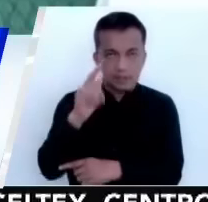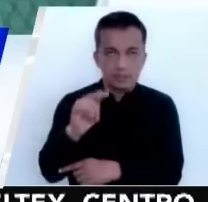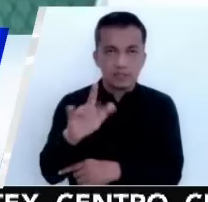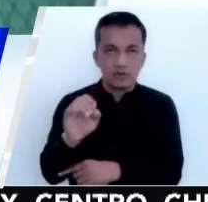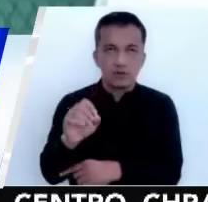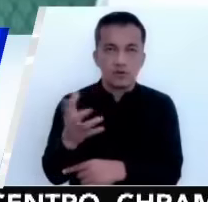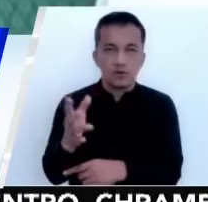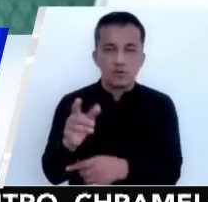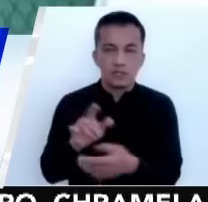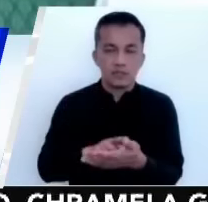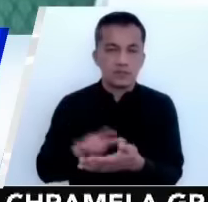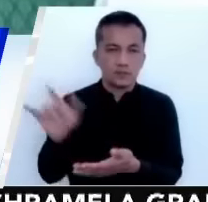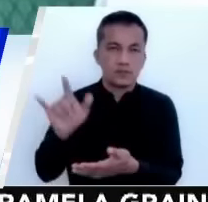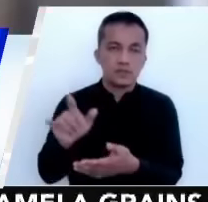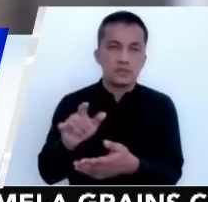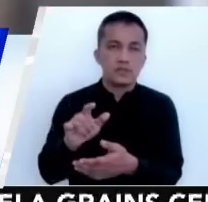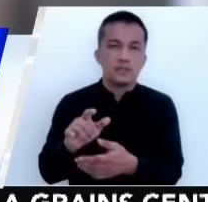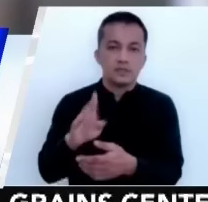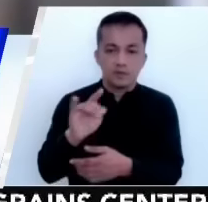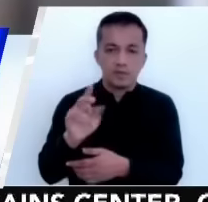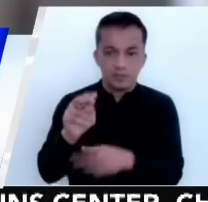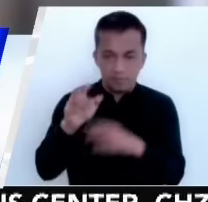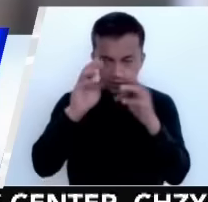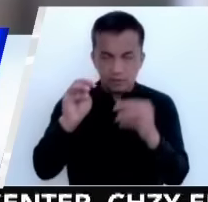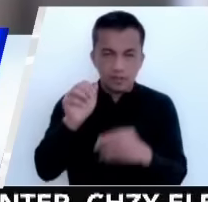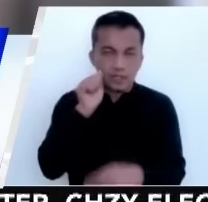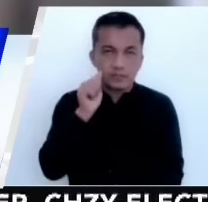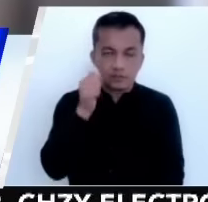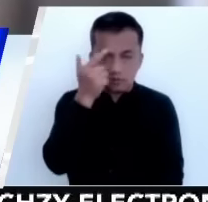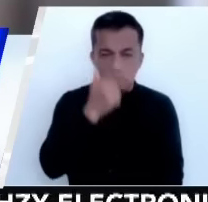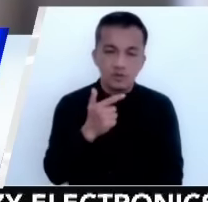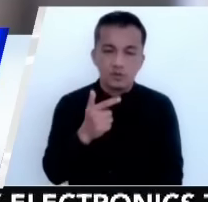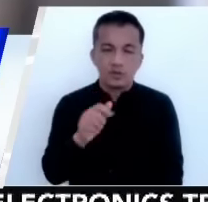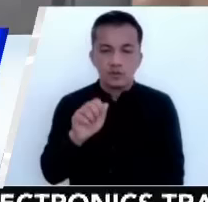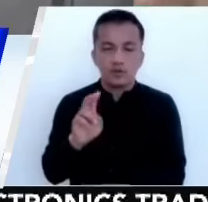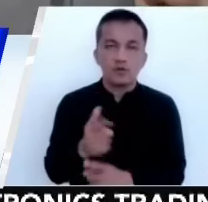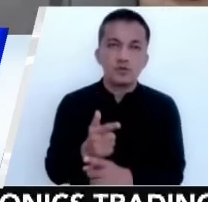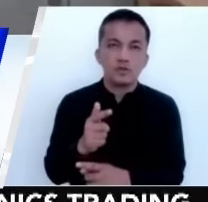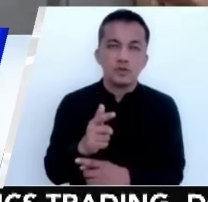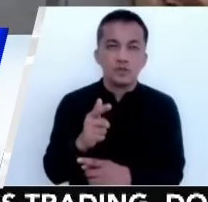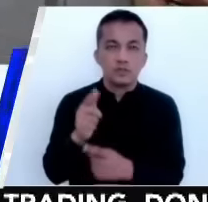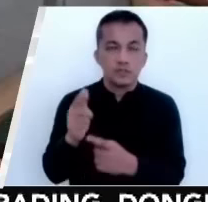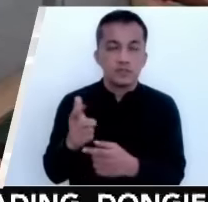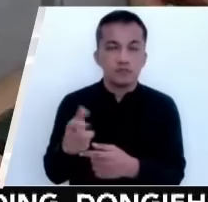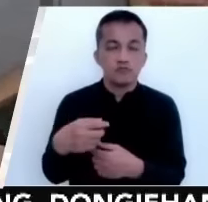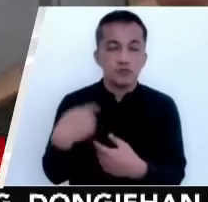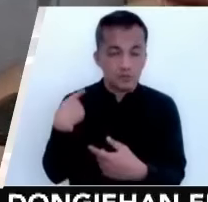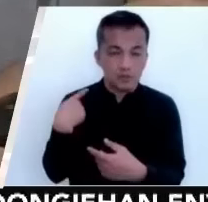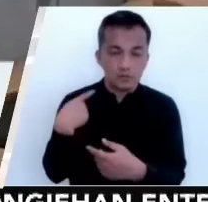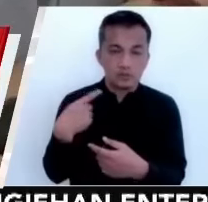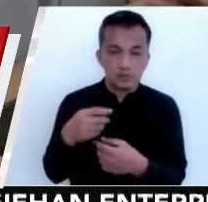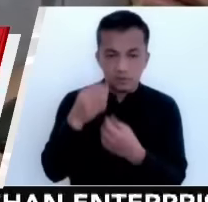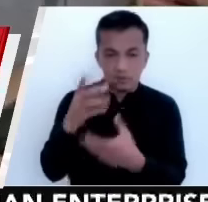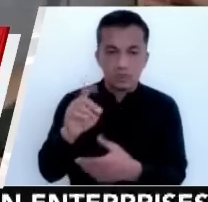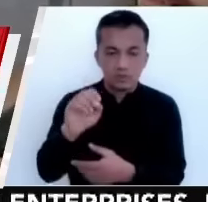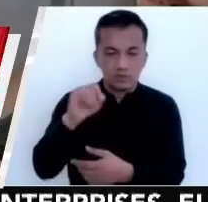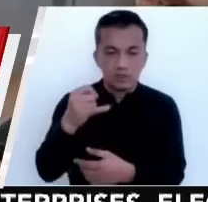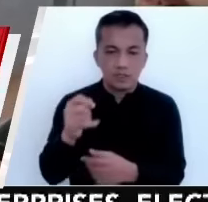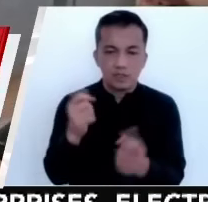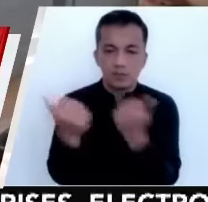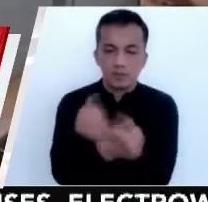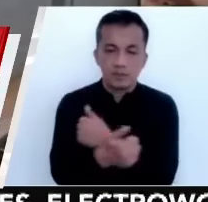dismissed Mambantarlac Mayor Alice Gu. Pero August 20 lang niya ito iniulat sa DOJ. Papalitan siya. Oh. If I were him, I'll resign